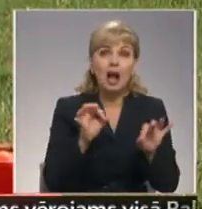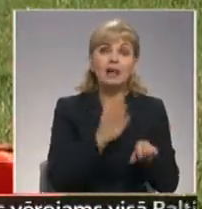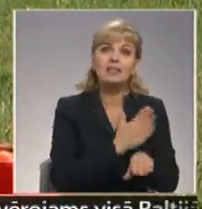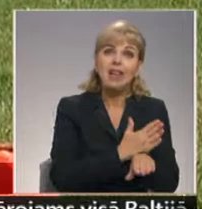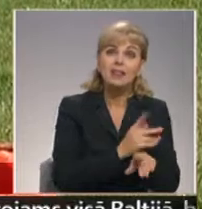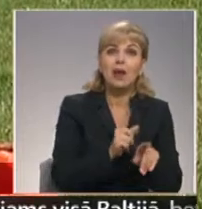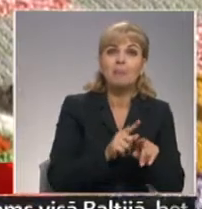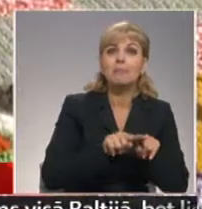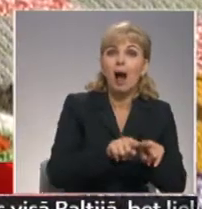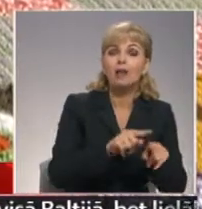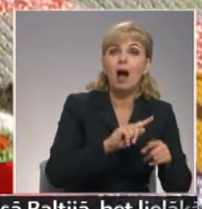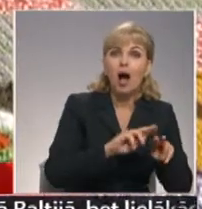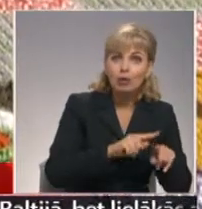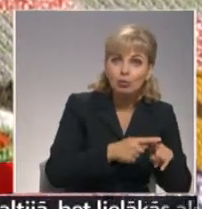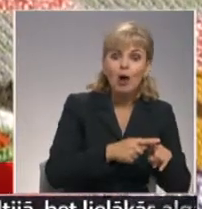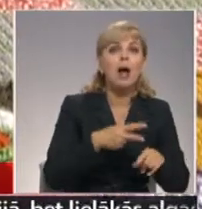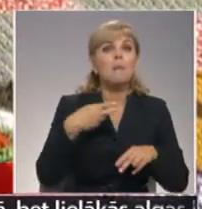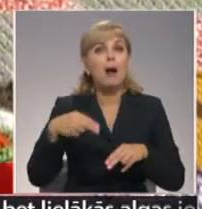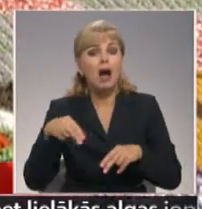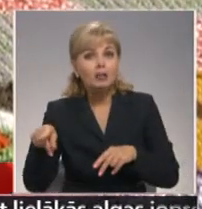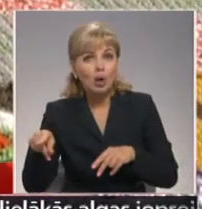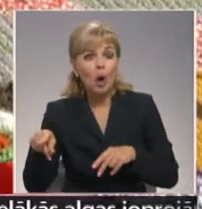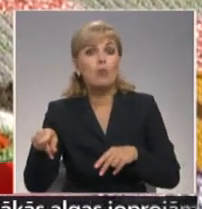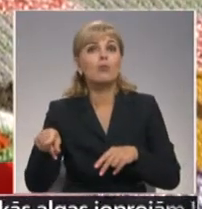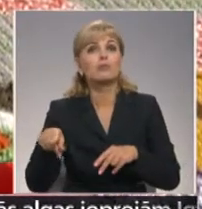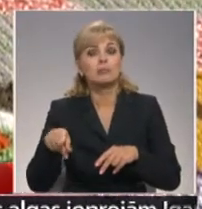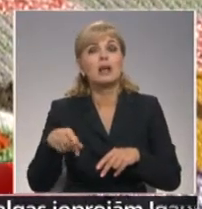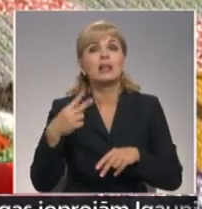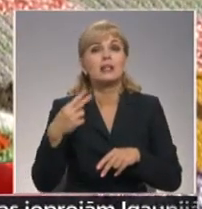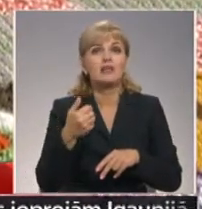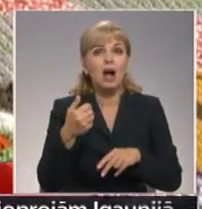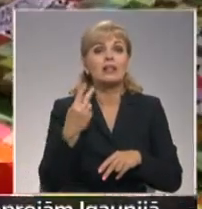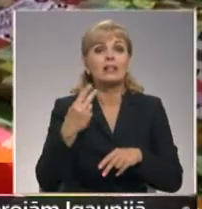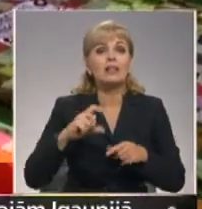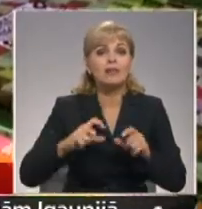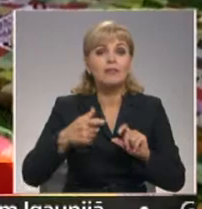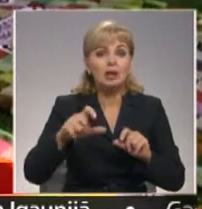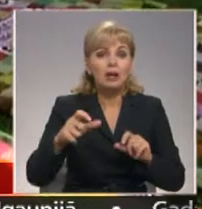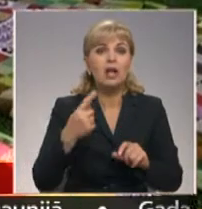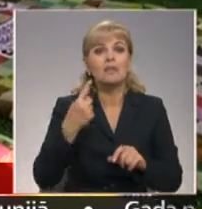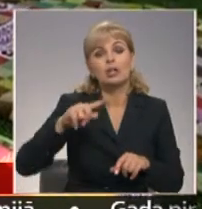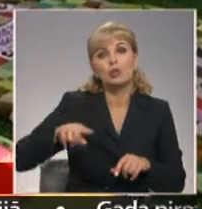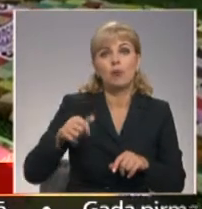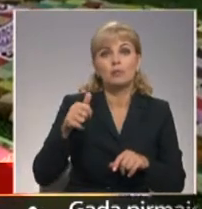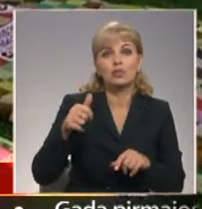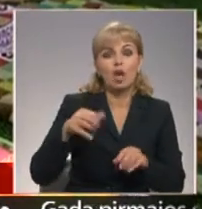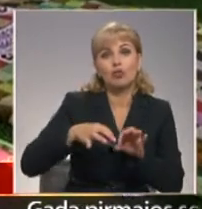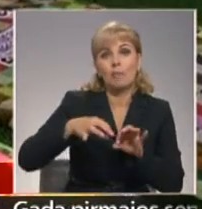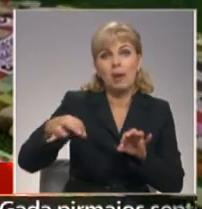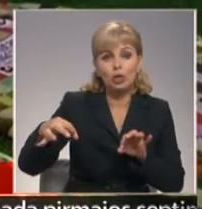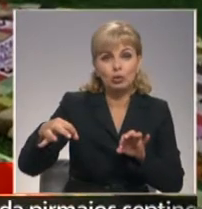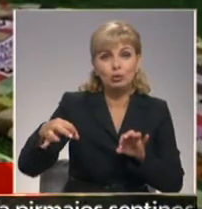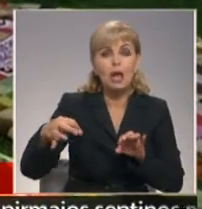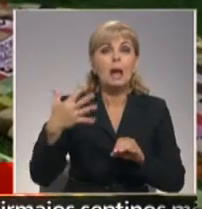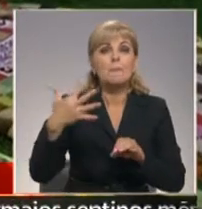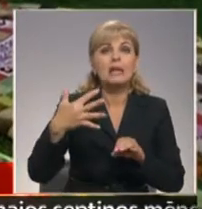zeķēm, tad adot ar pārtraukumiem šo darbu pagāja divi gadi. Noadīti divi fragmenti, katrs 1,6 metrus plats un 5